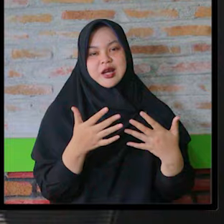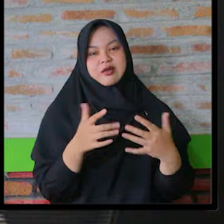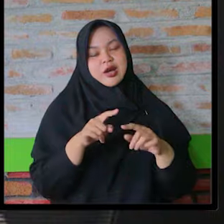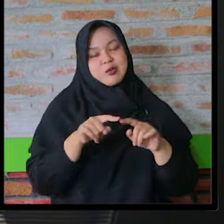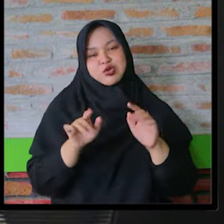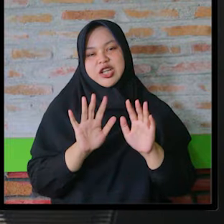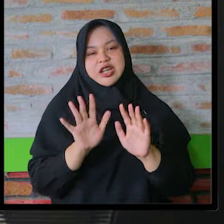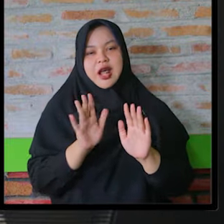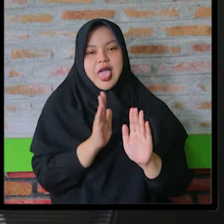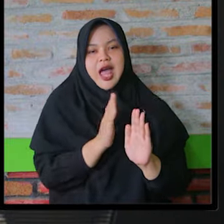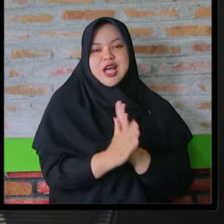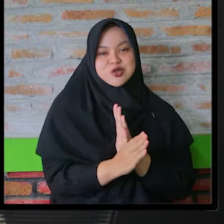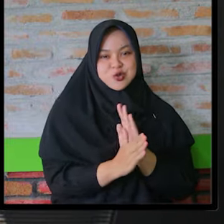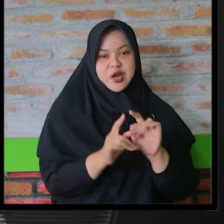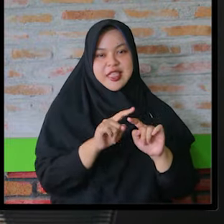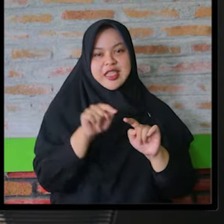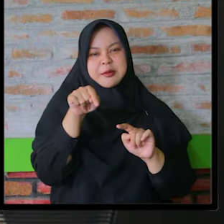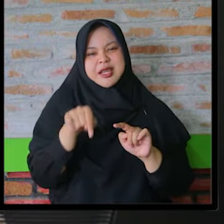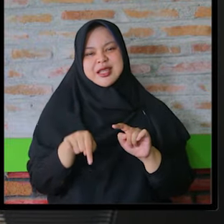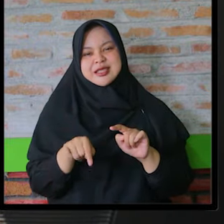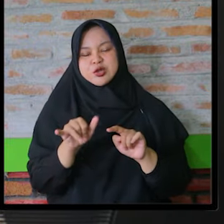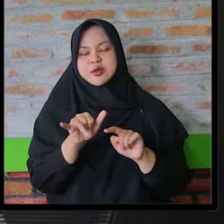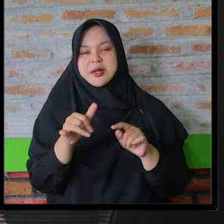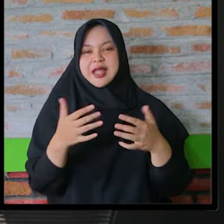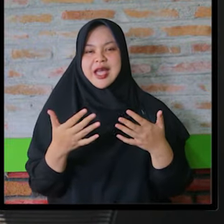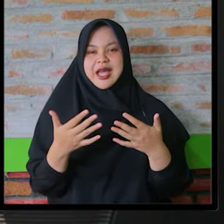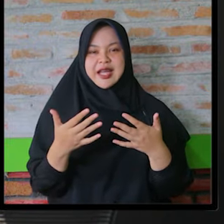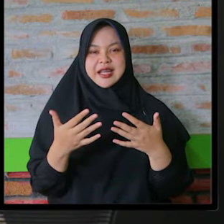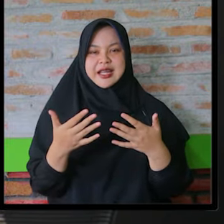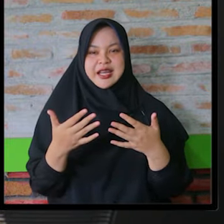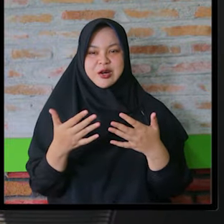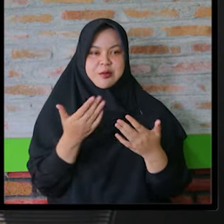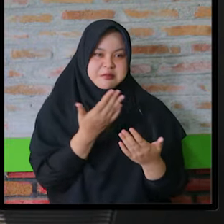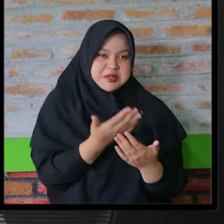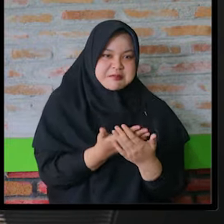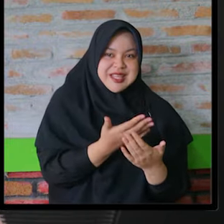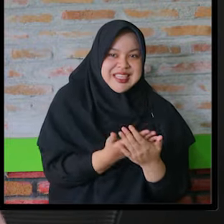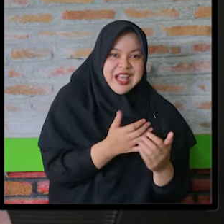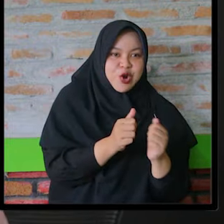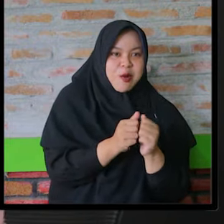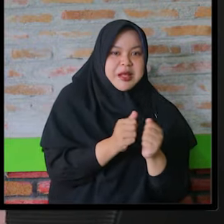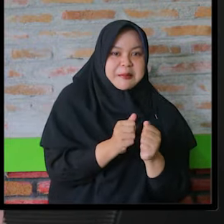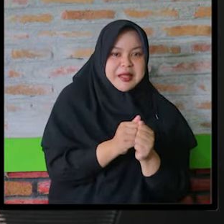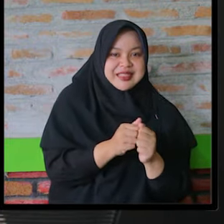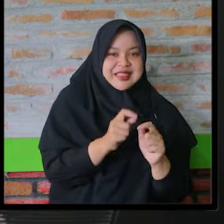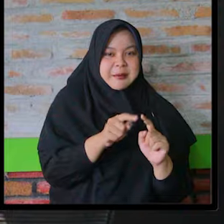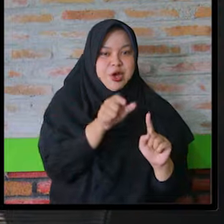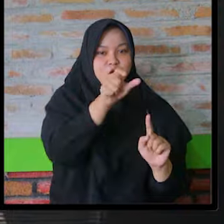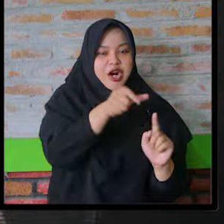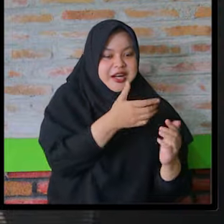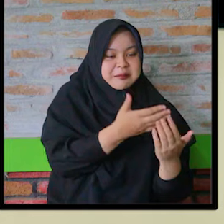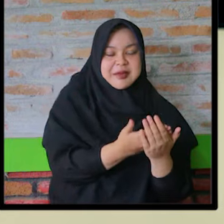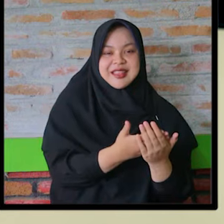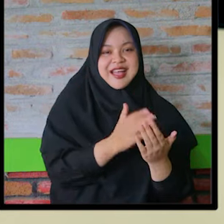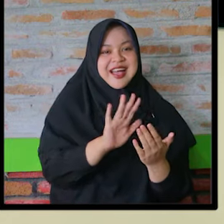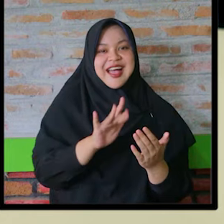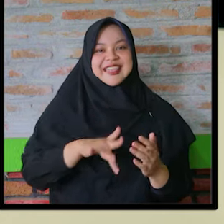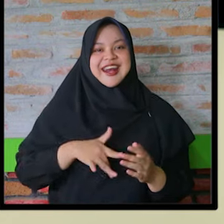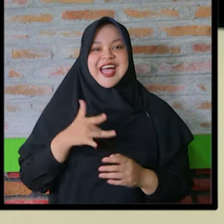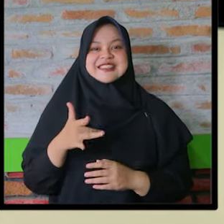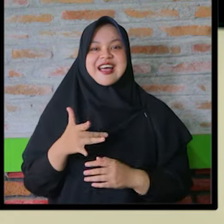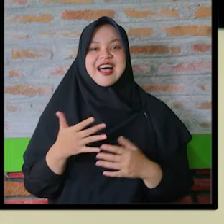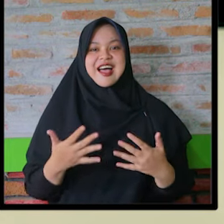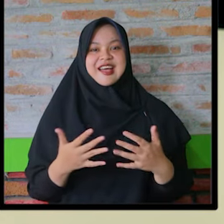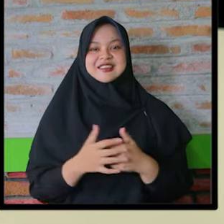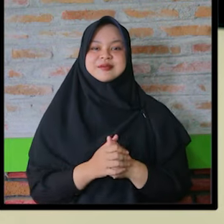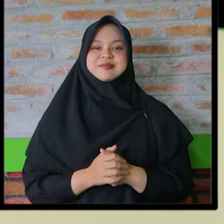langsung tapi di situ terjadi semacam menodong komitmen tapi yang ditodong Enggak kerasa nih gitu ya Bu ya Enggak kerasa sehingga